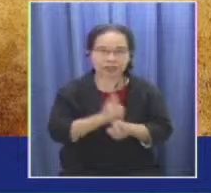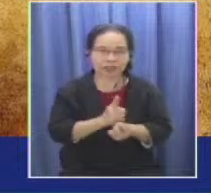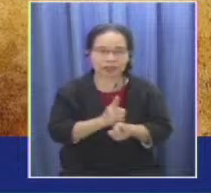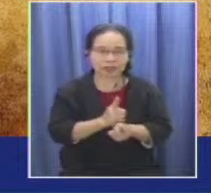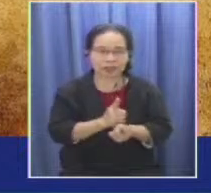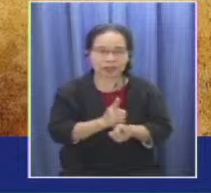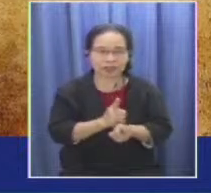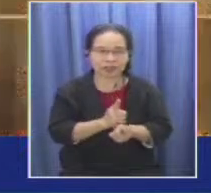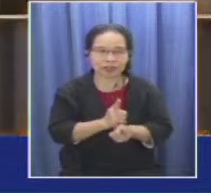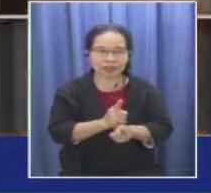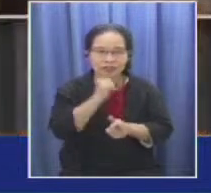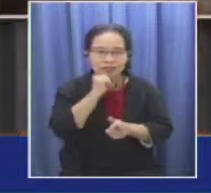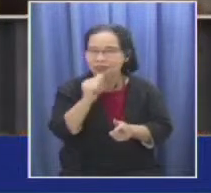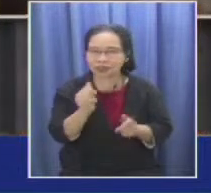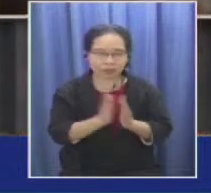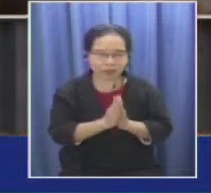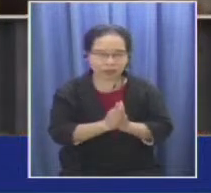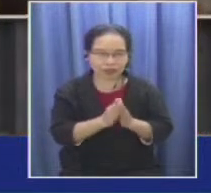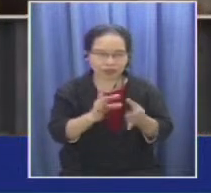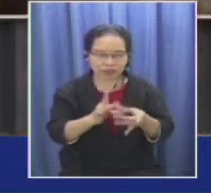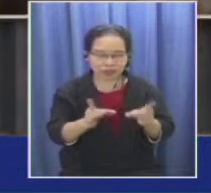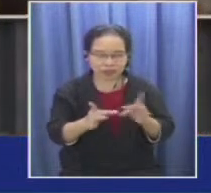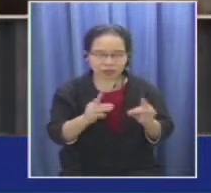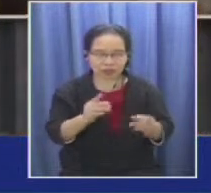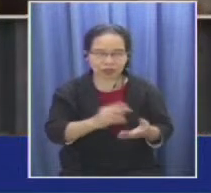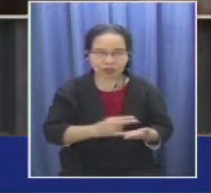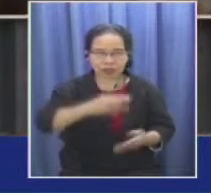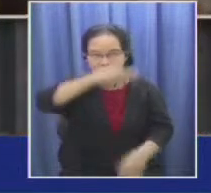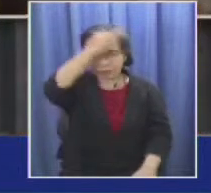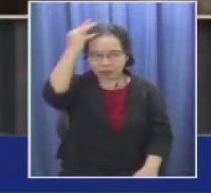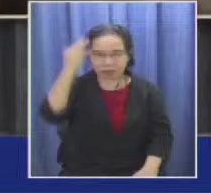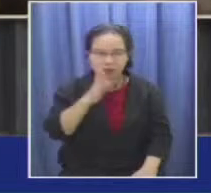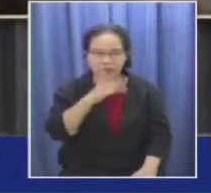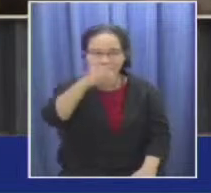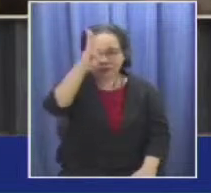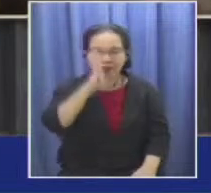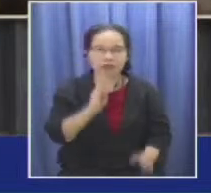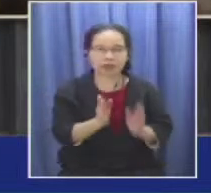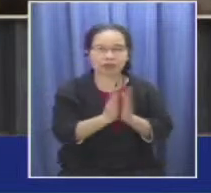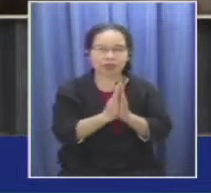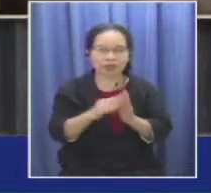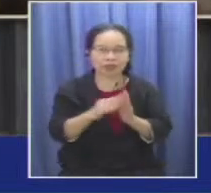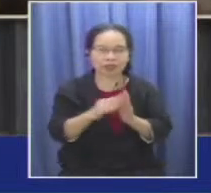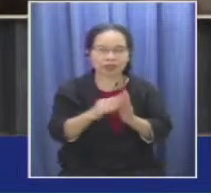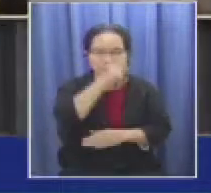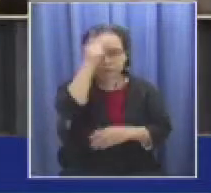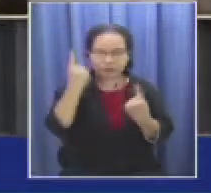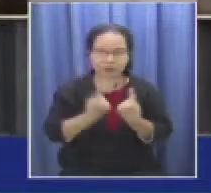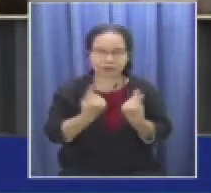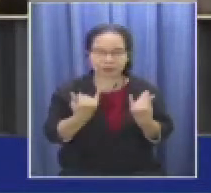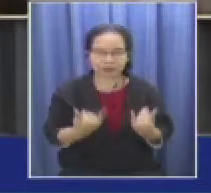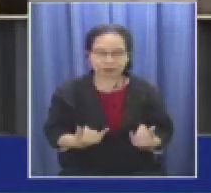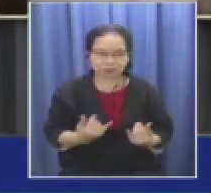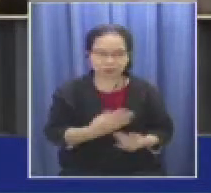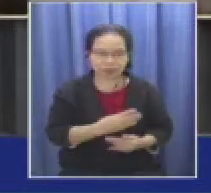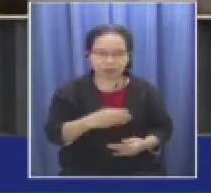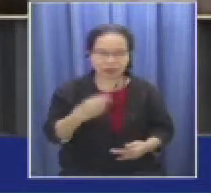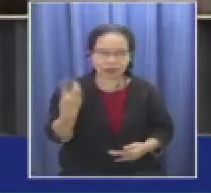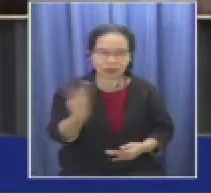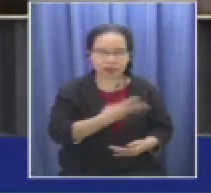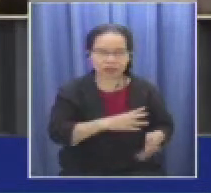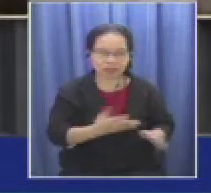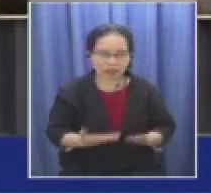Ipanalangin yan, kwento yan eh. Santa Maria, ina ng Diyos, ipanalangin mo kami, makasalanan ngayon.